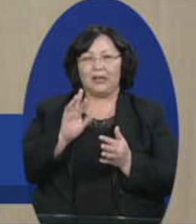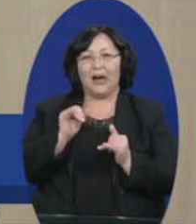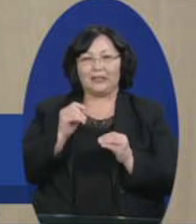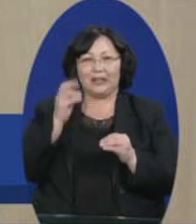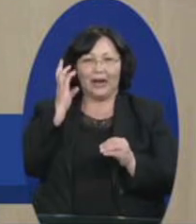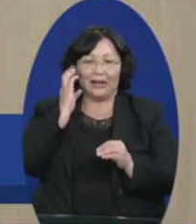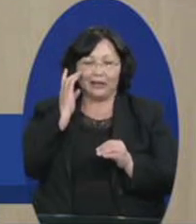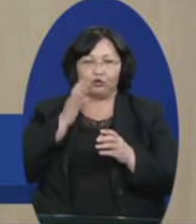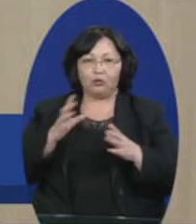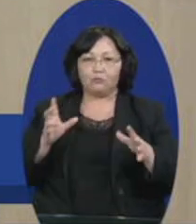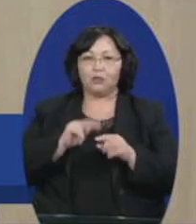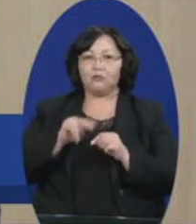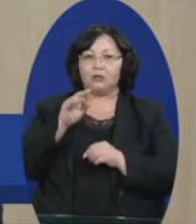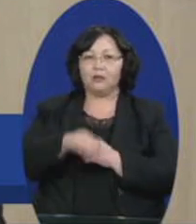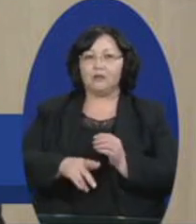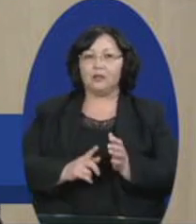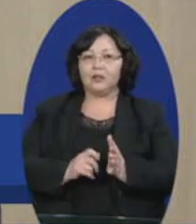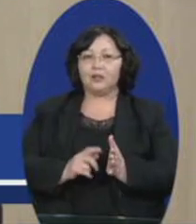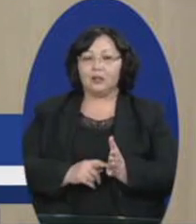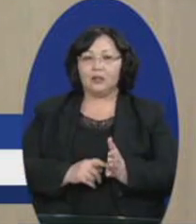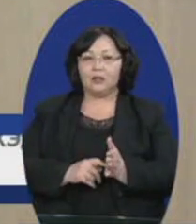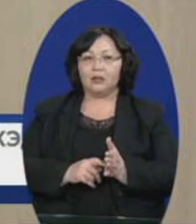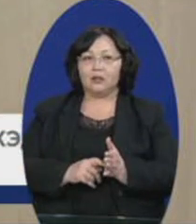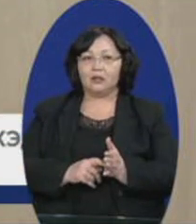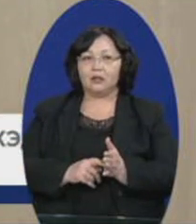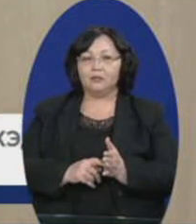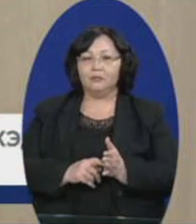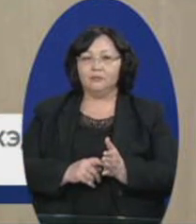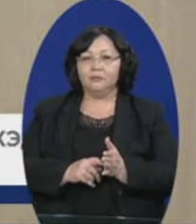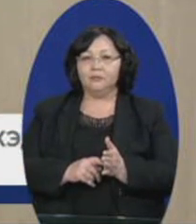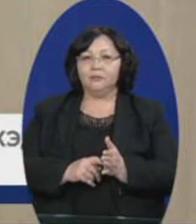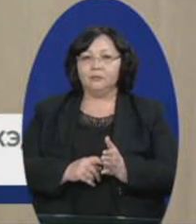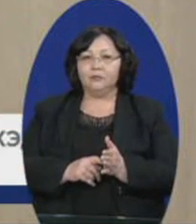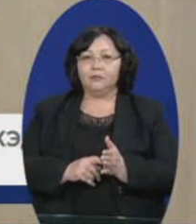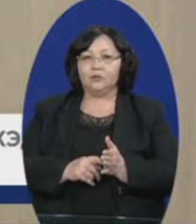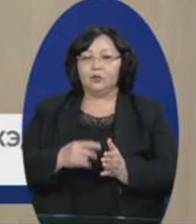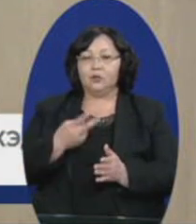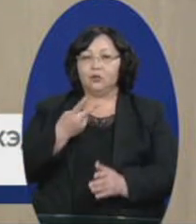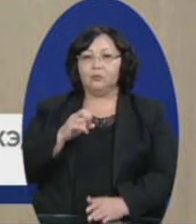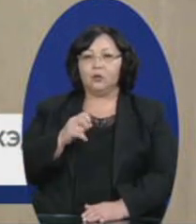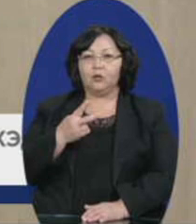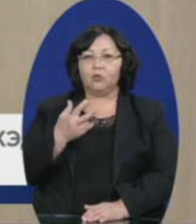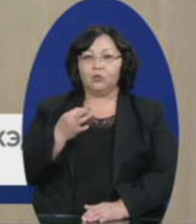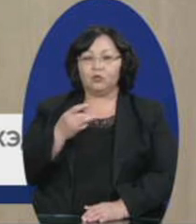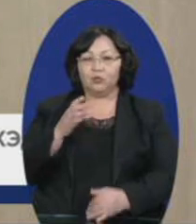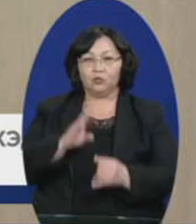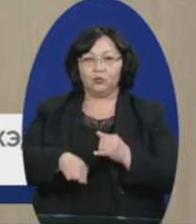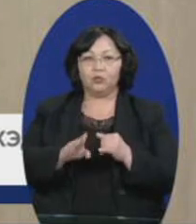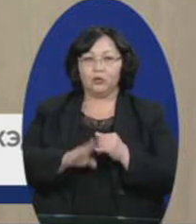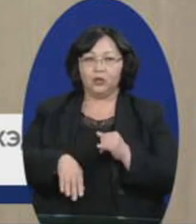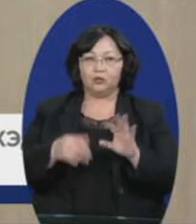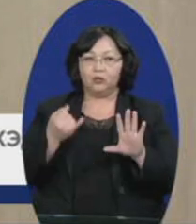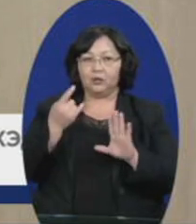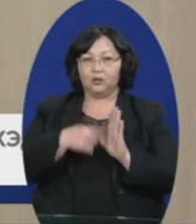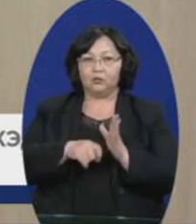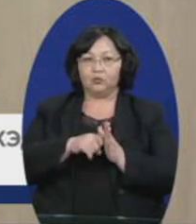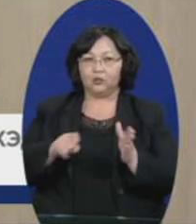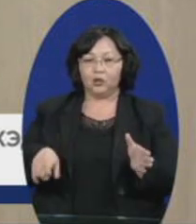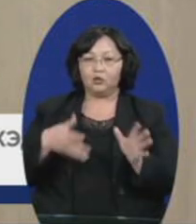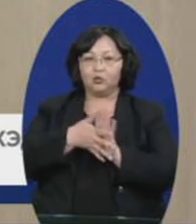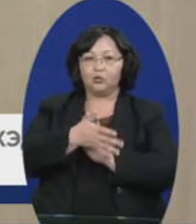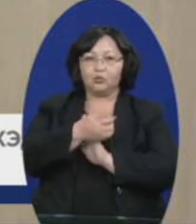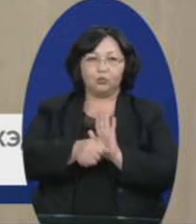байна. За тийм учраас бид нар одоо энэ оны сүүлийн хагас жилийн болон эргэж жилийн төсвийн бодлого дээр энэ одоо төрийн